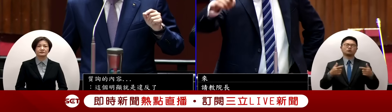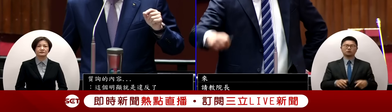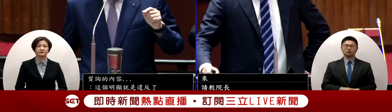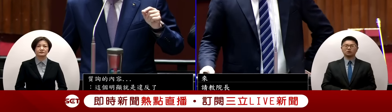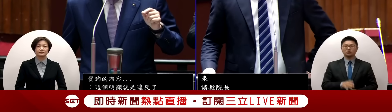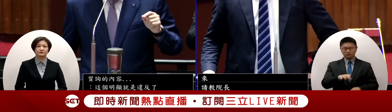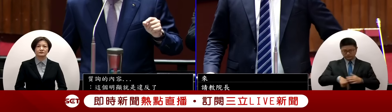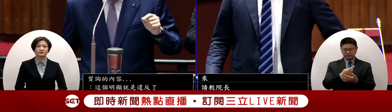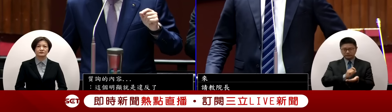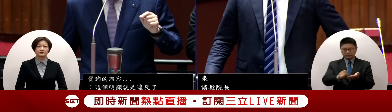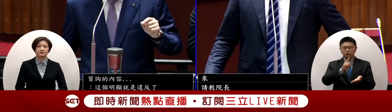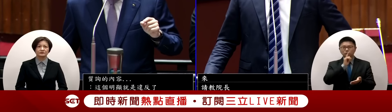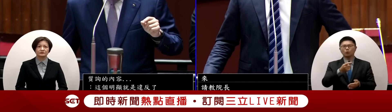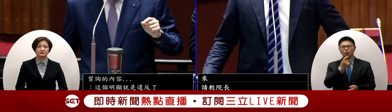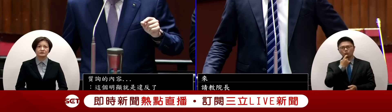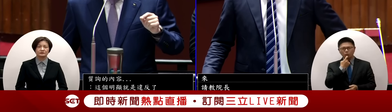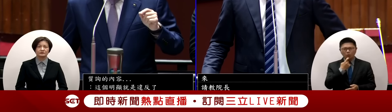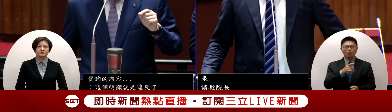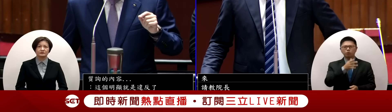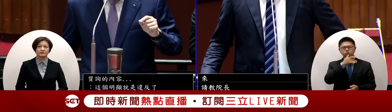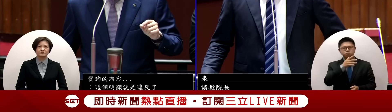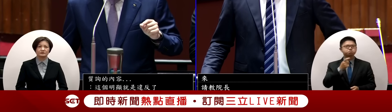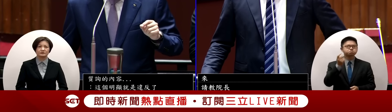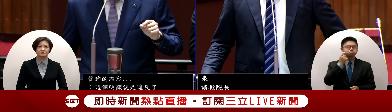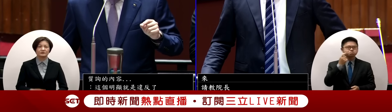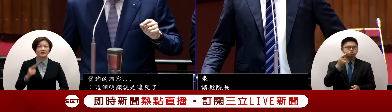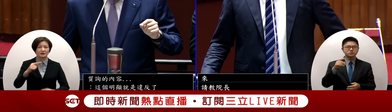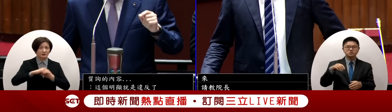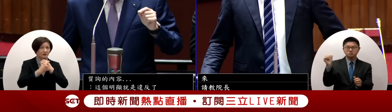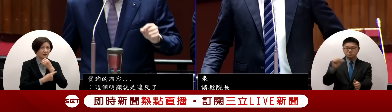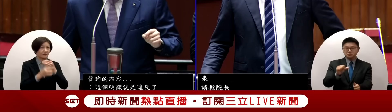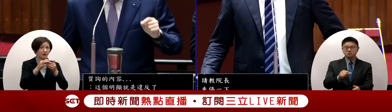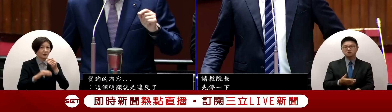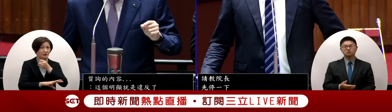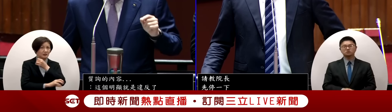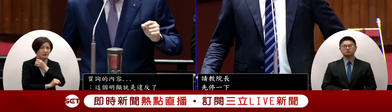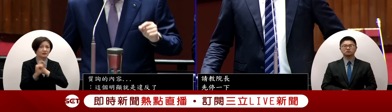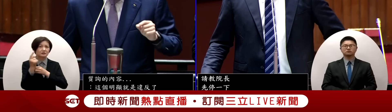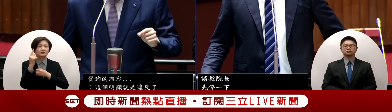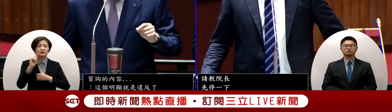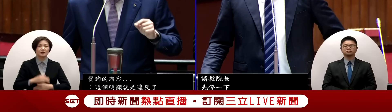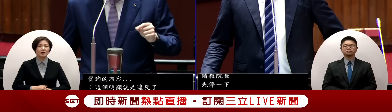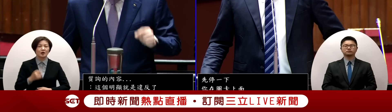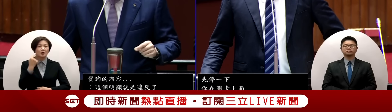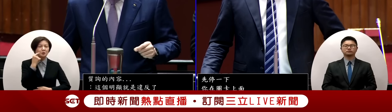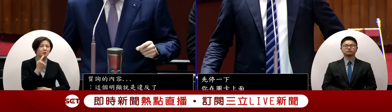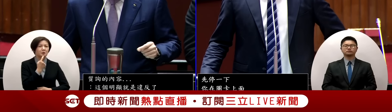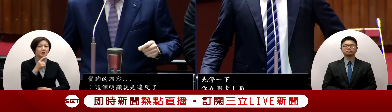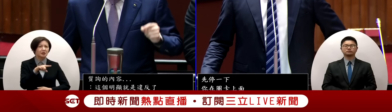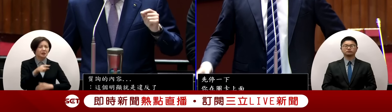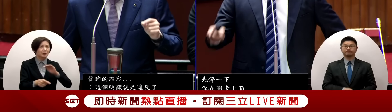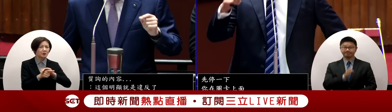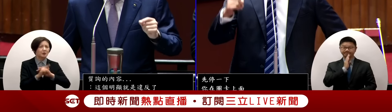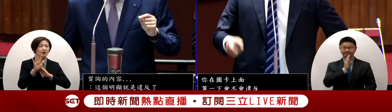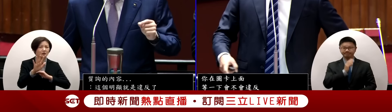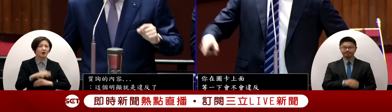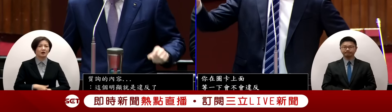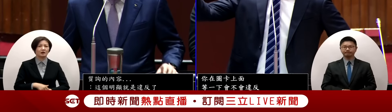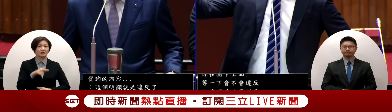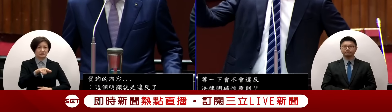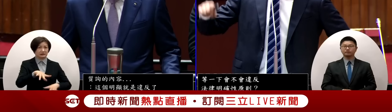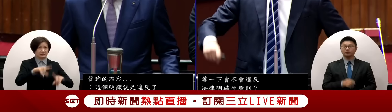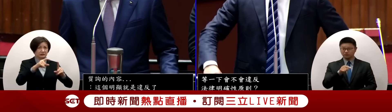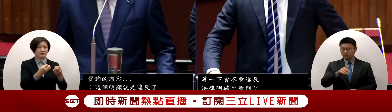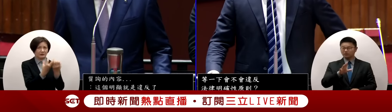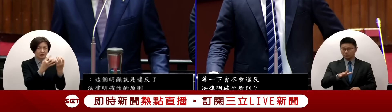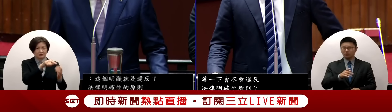虚伪陈述， 怀疑 就会被科予刑责。 怀疑的基础要在有待证事项的前提之下。 是，他的待证事项就是